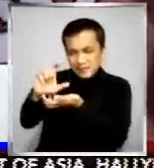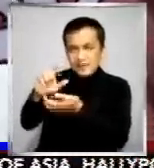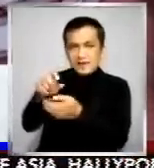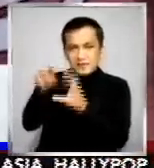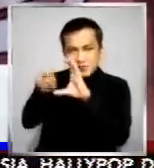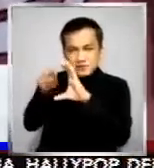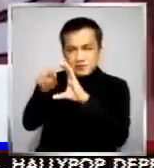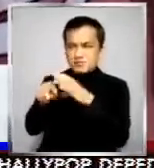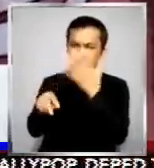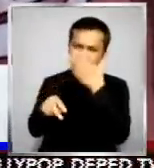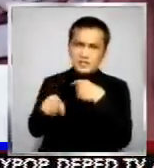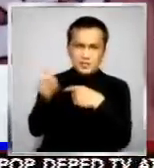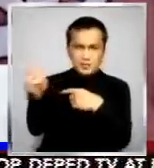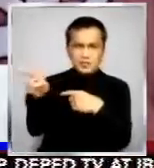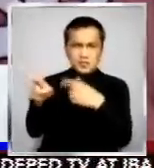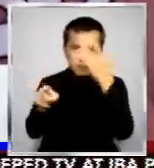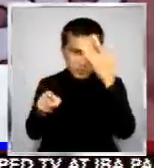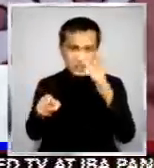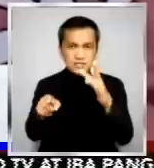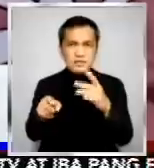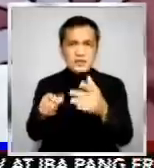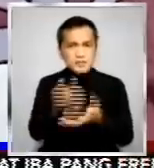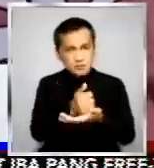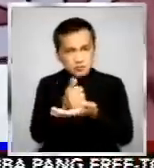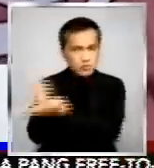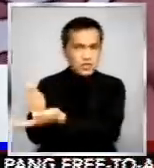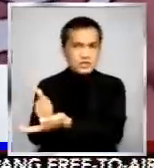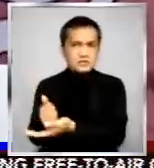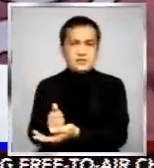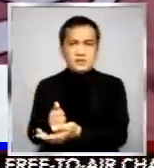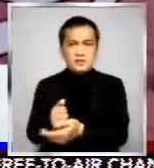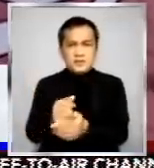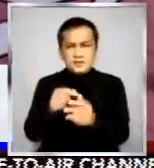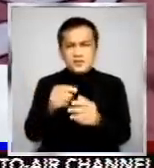talento, matulungan. Bihira na ngayon sa mga Pilipino